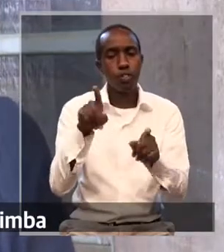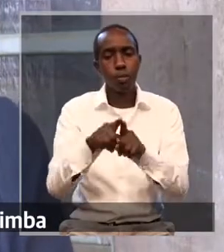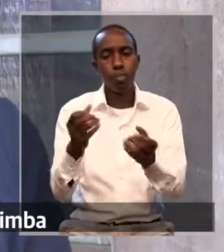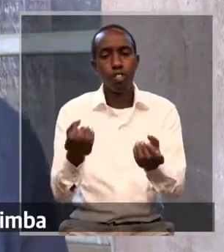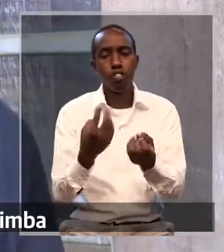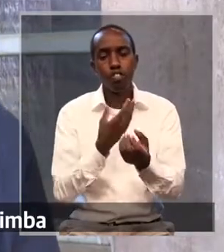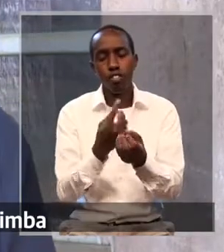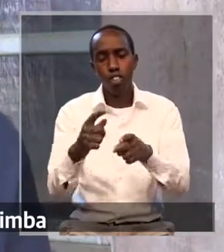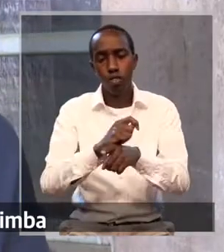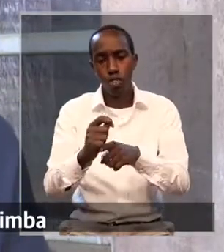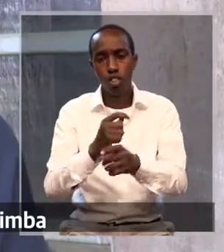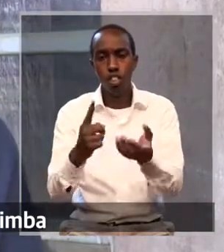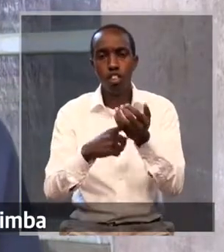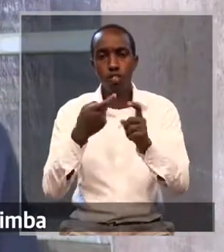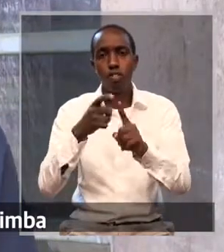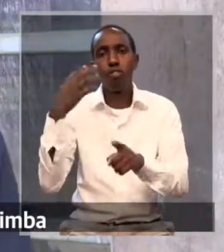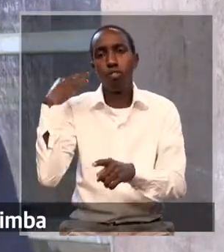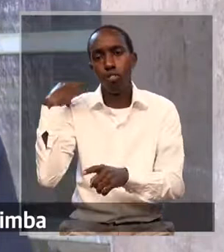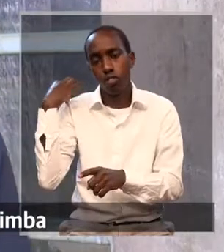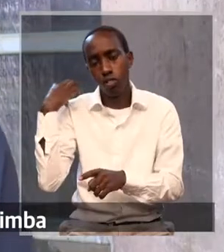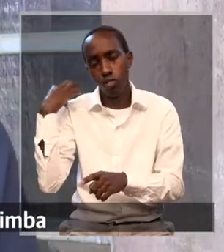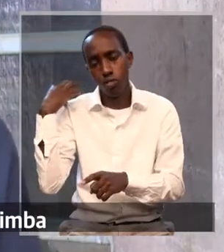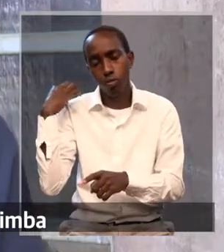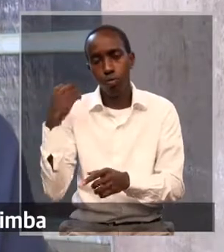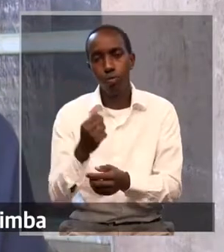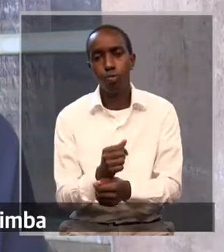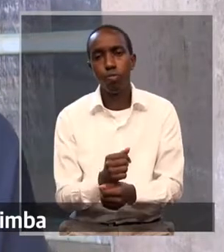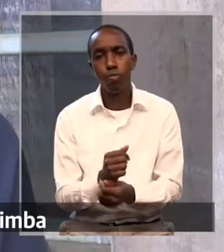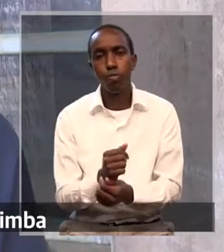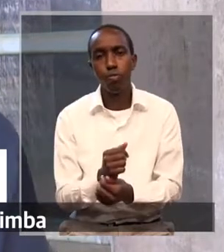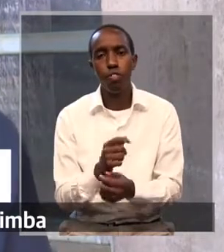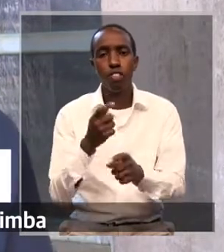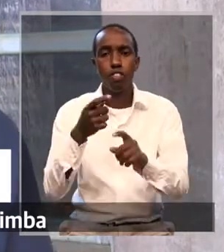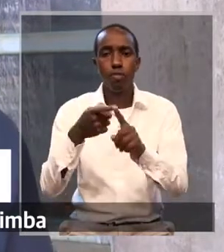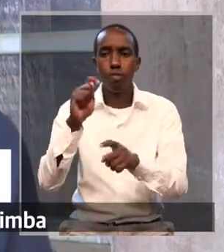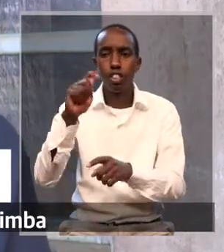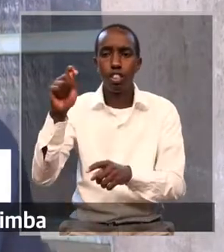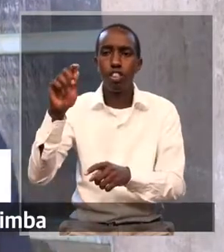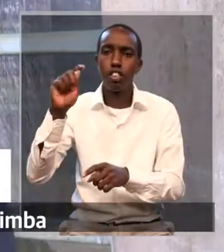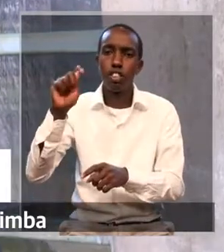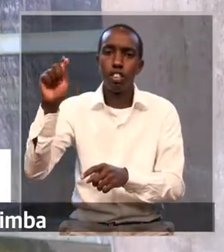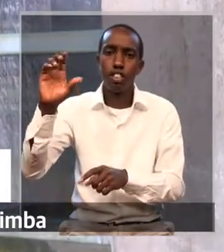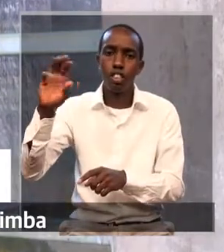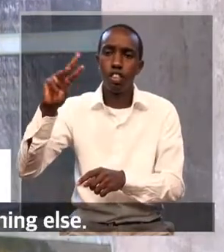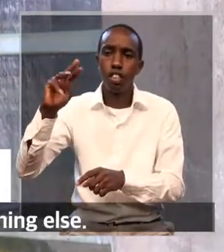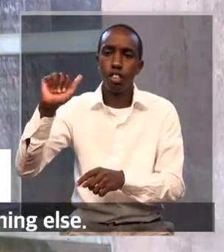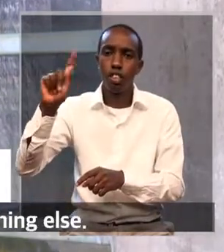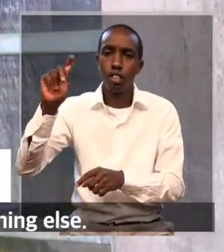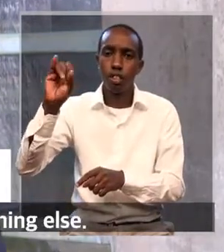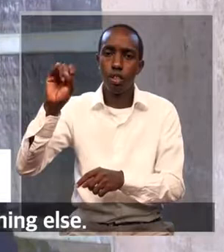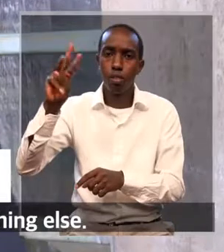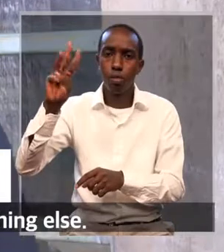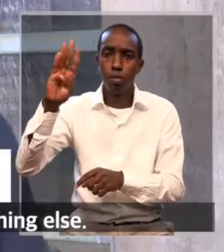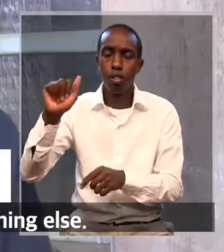mini trainings ya VSO, twabonye amahugurwa menshi cyane kuri za TTC Matimba ku bigo byigisha abarezi,